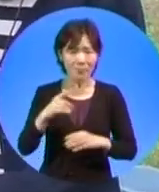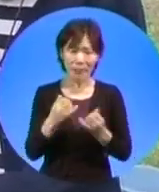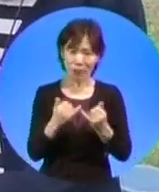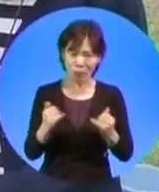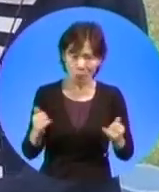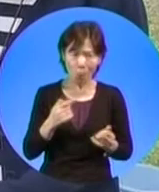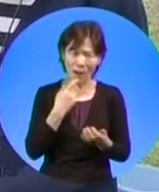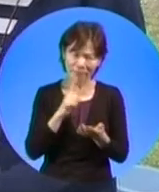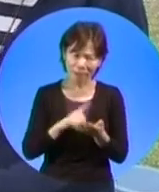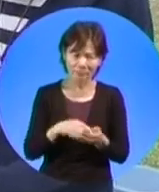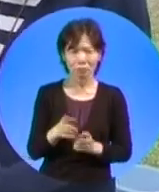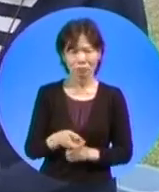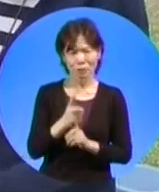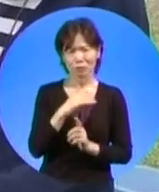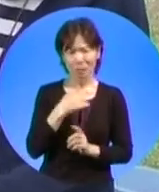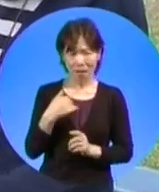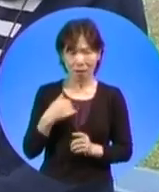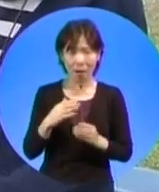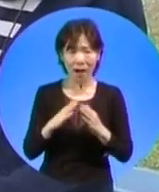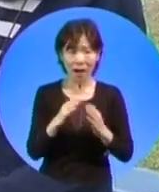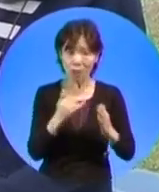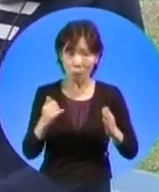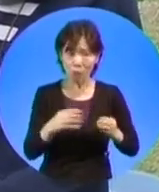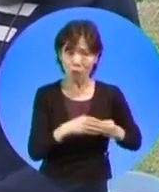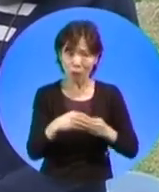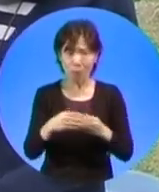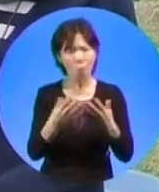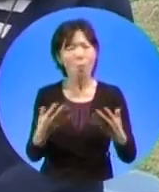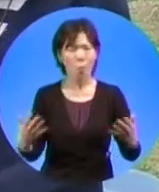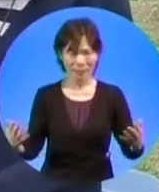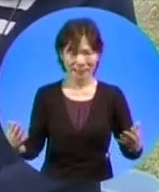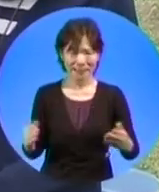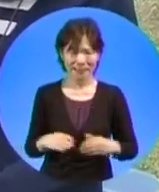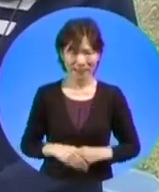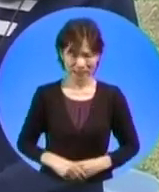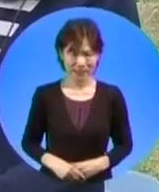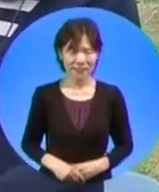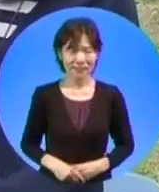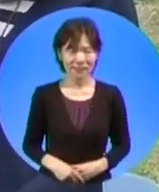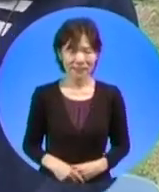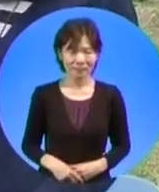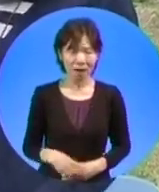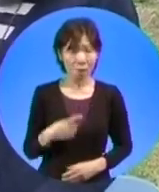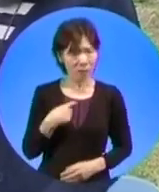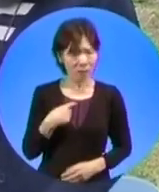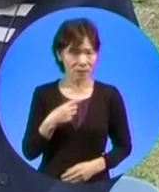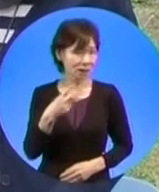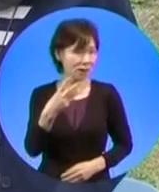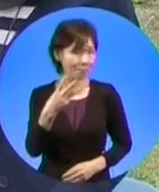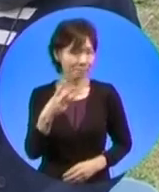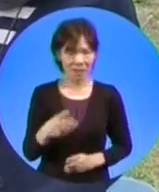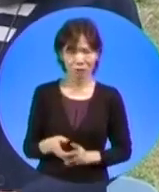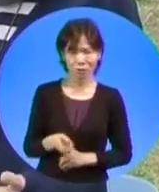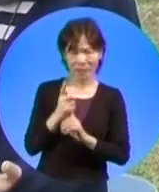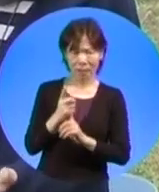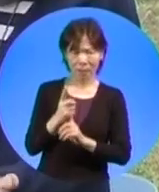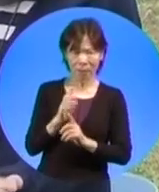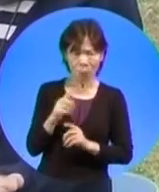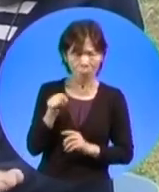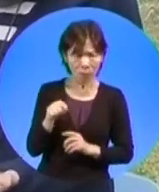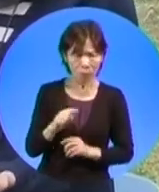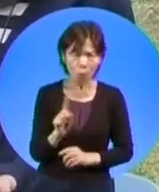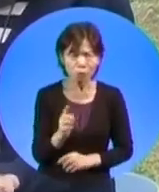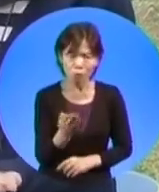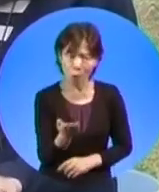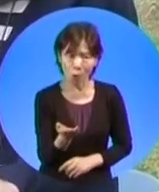素人でもすぐ釣れてたかいにね、うん、だから家族連れが大変多いです。 へえ、はい、で今回私3匹釣れたんですけど、うん、あのマス